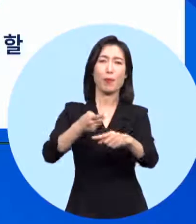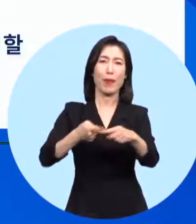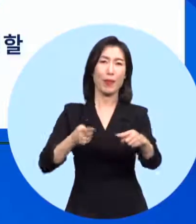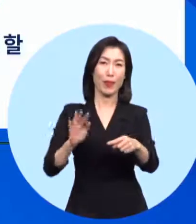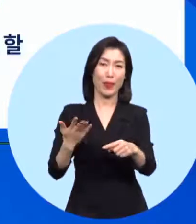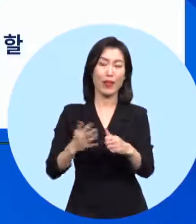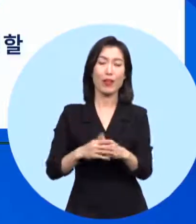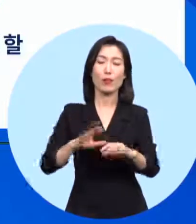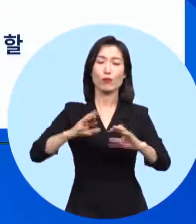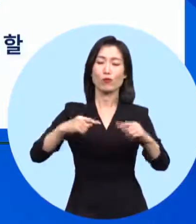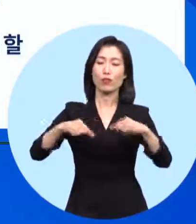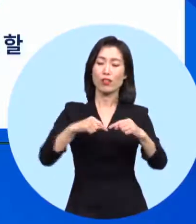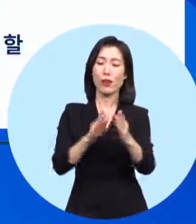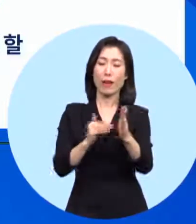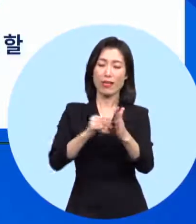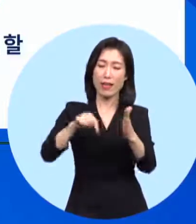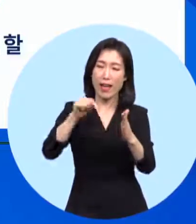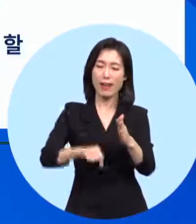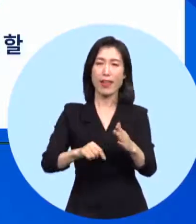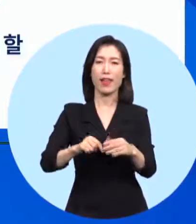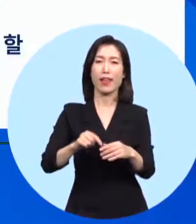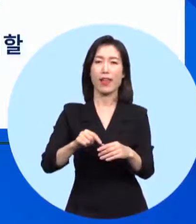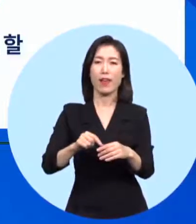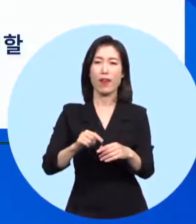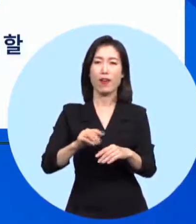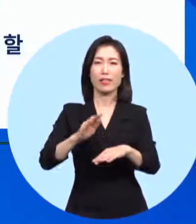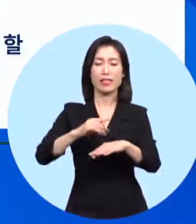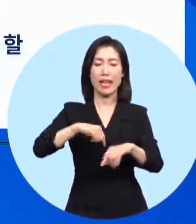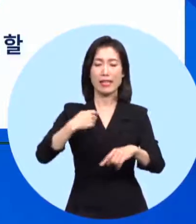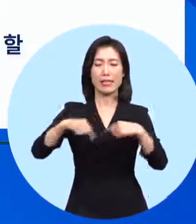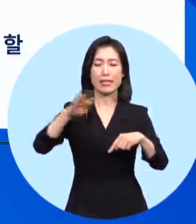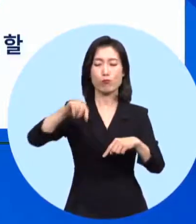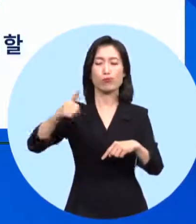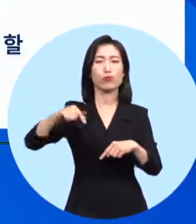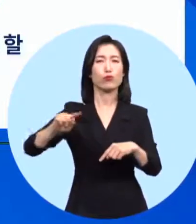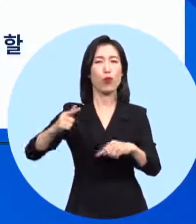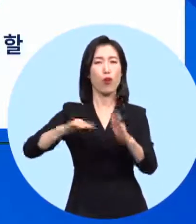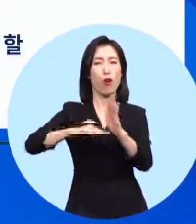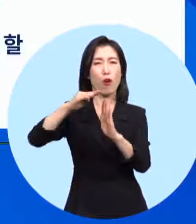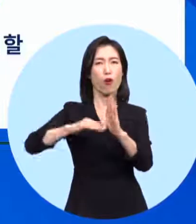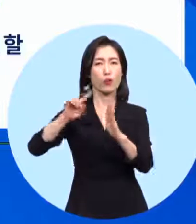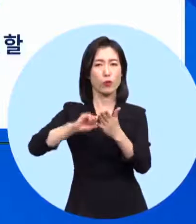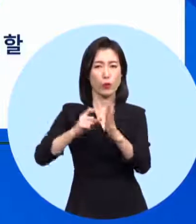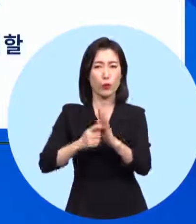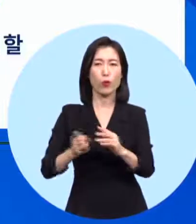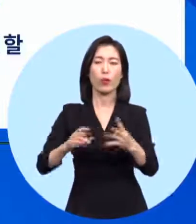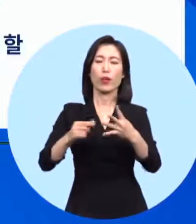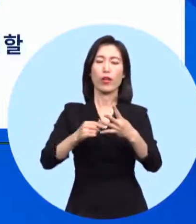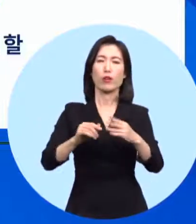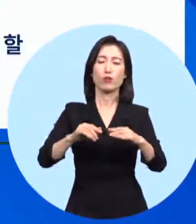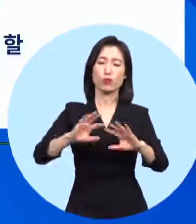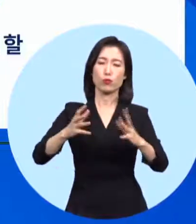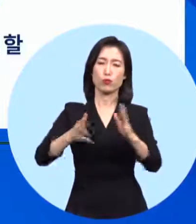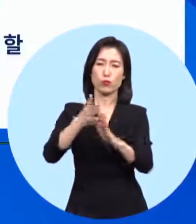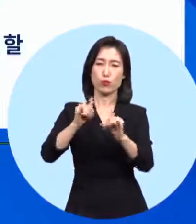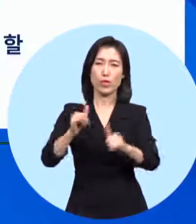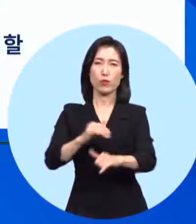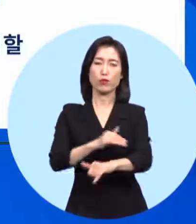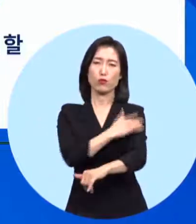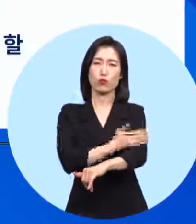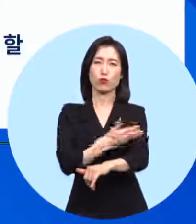속에 자치분권은 어떠한 위치상을 차지하고 있는지, 그다음에 주민주권 구현과 교육자치, 그다음에